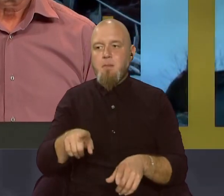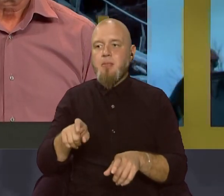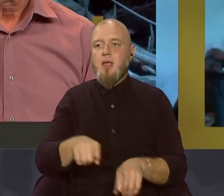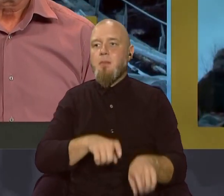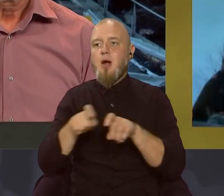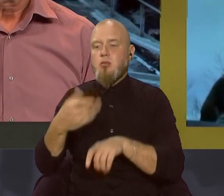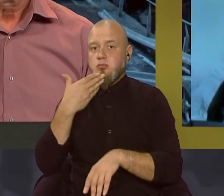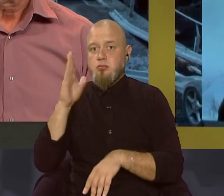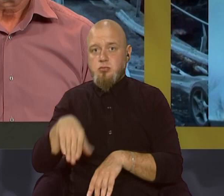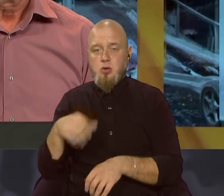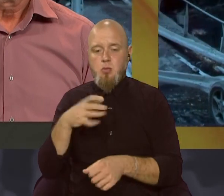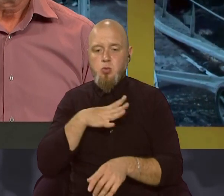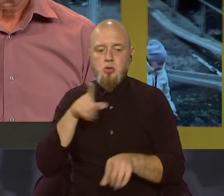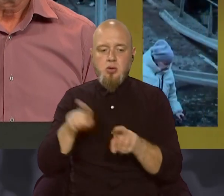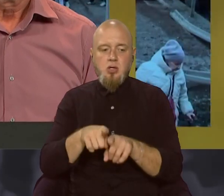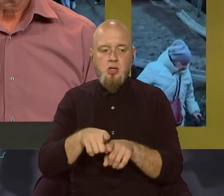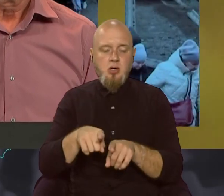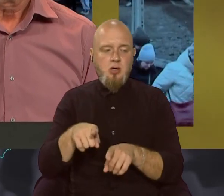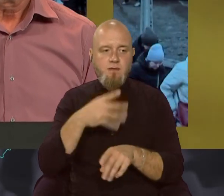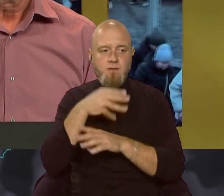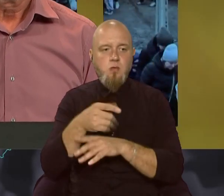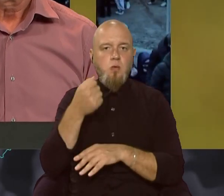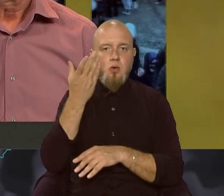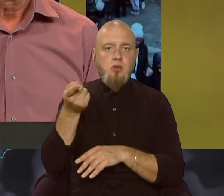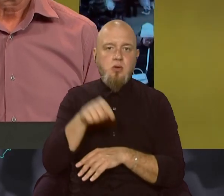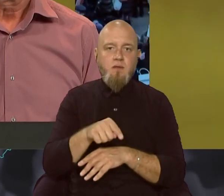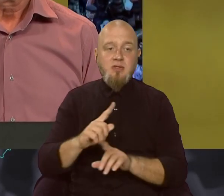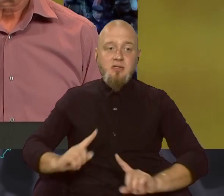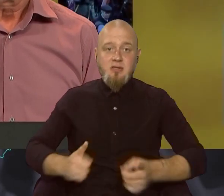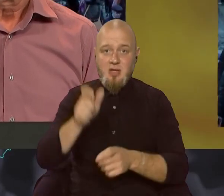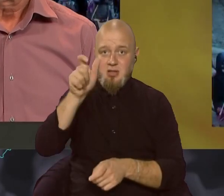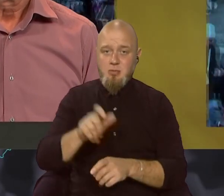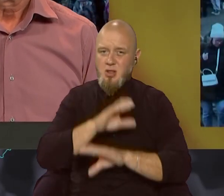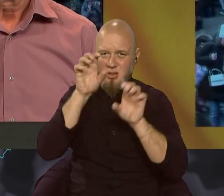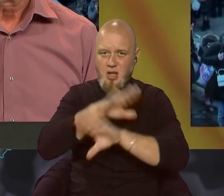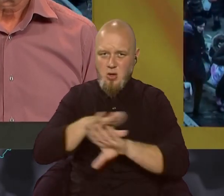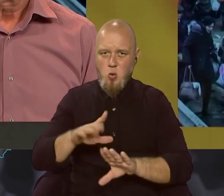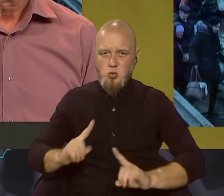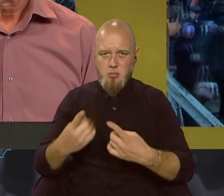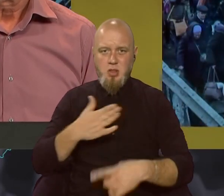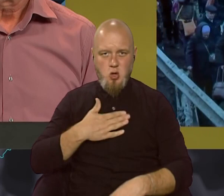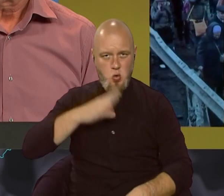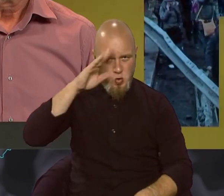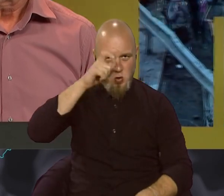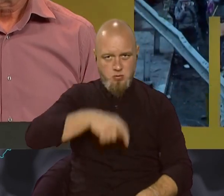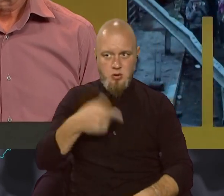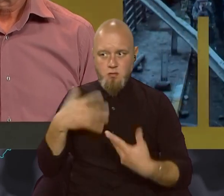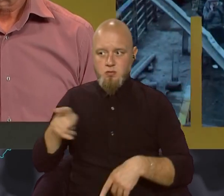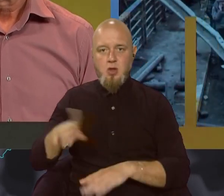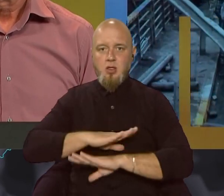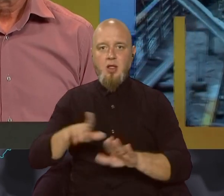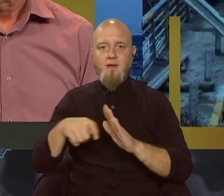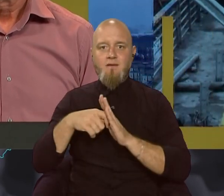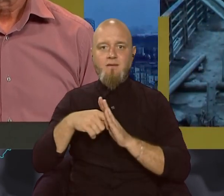і були такі відео, коли навіть затриманого незаконно нашого хлопця, вже вони не